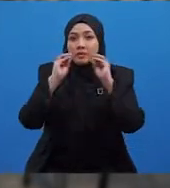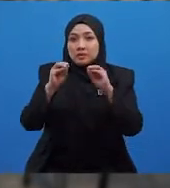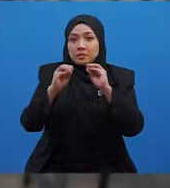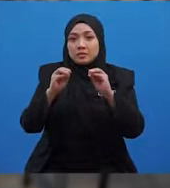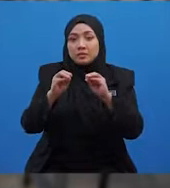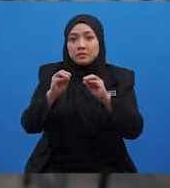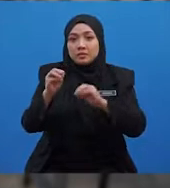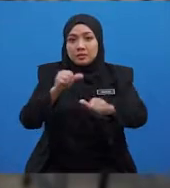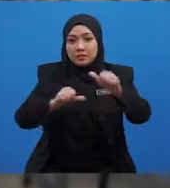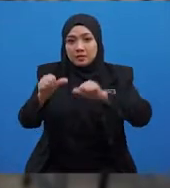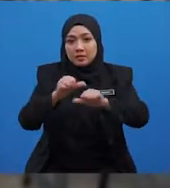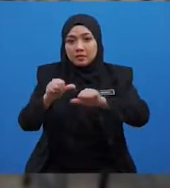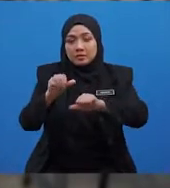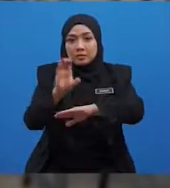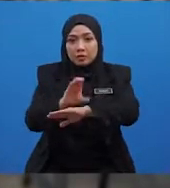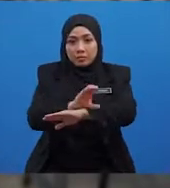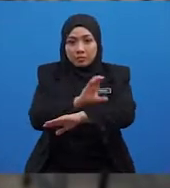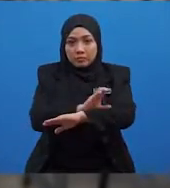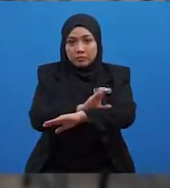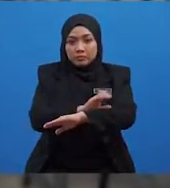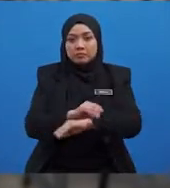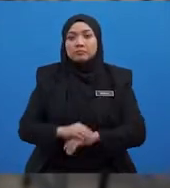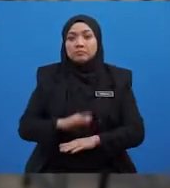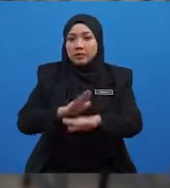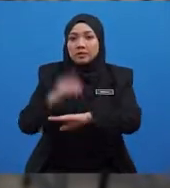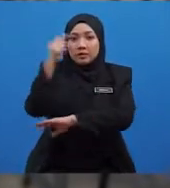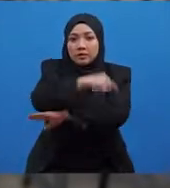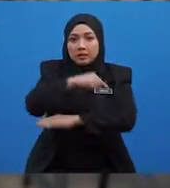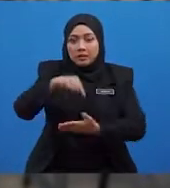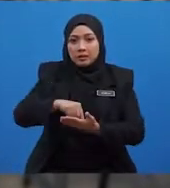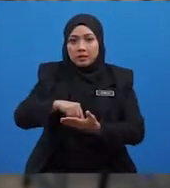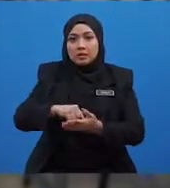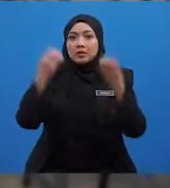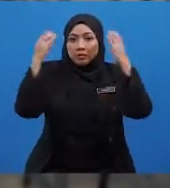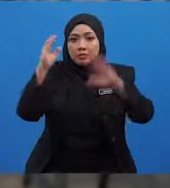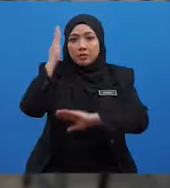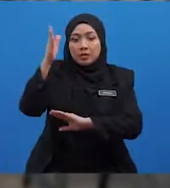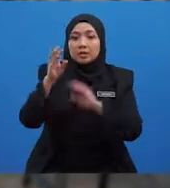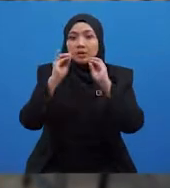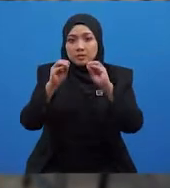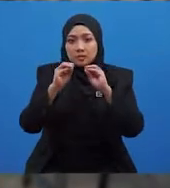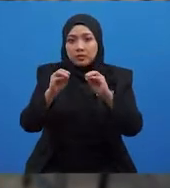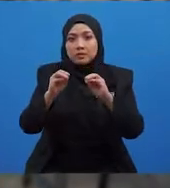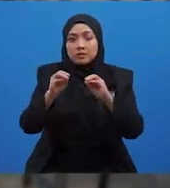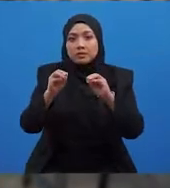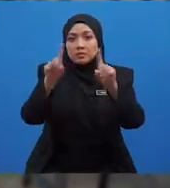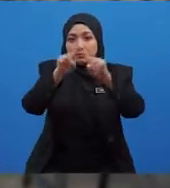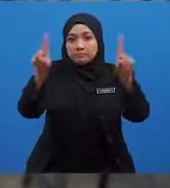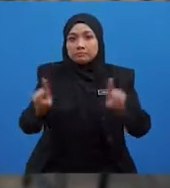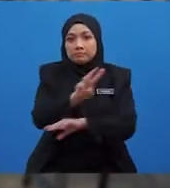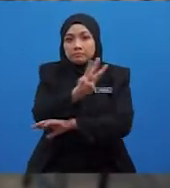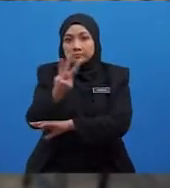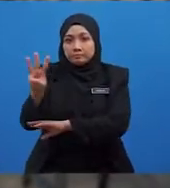SMK Ceras Perdana. Pada episod ini, cikgu akan mengajar topik laman web interaktif tentang cara